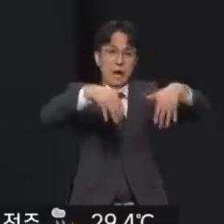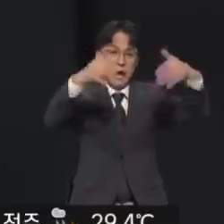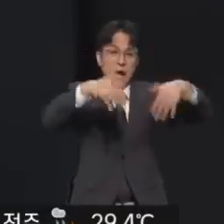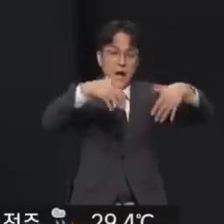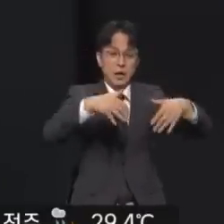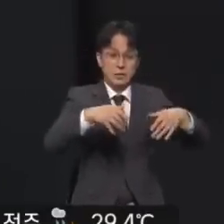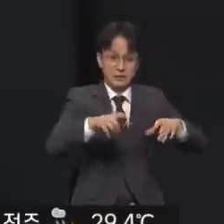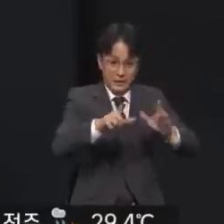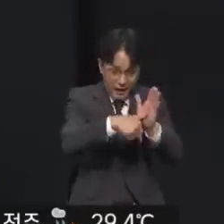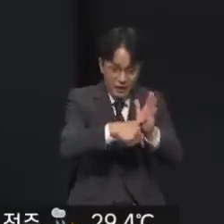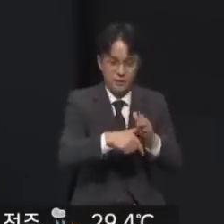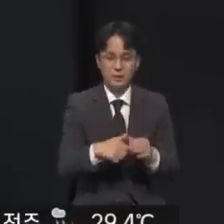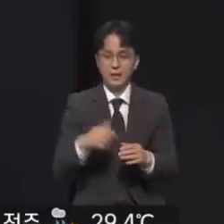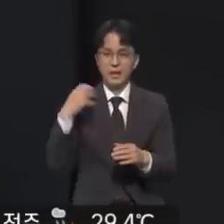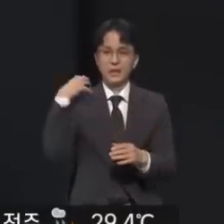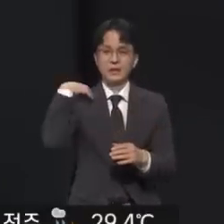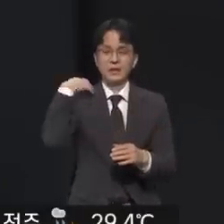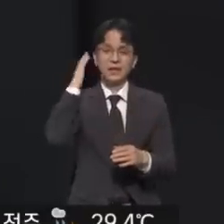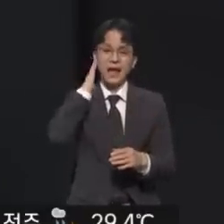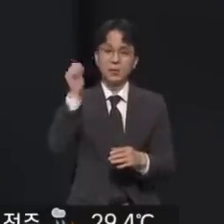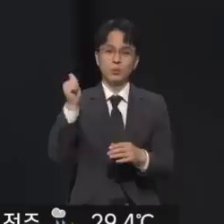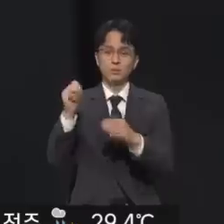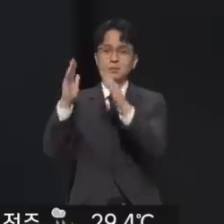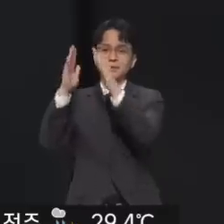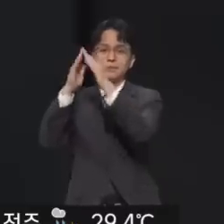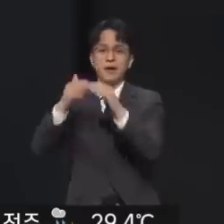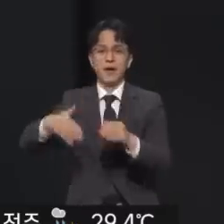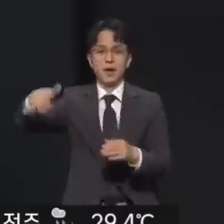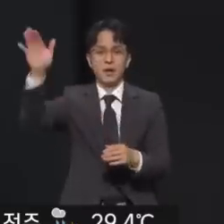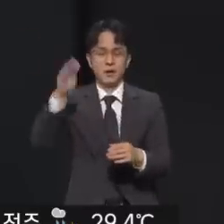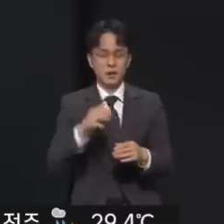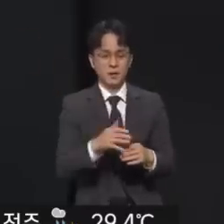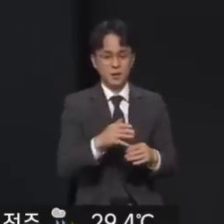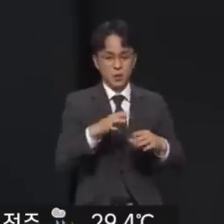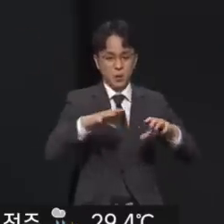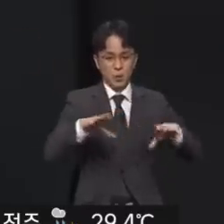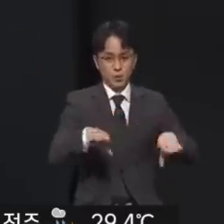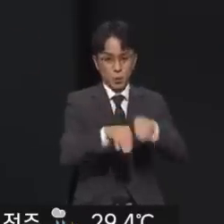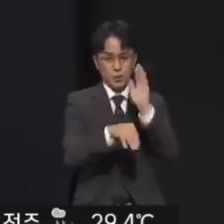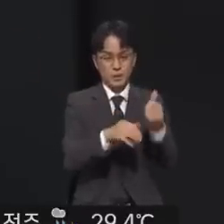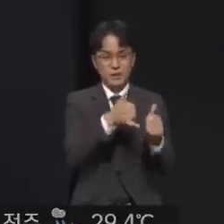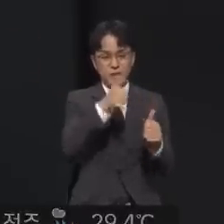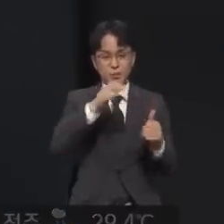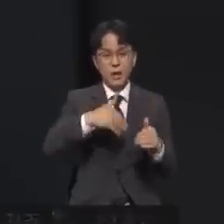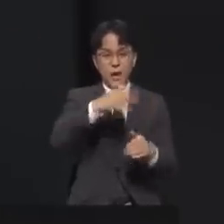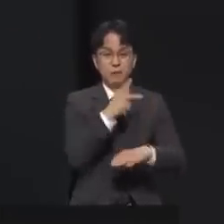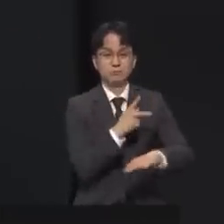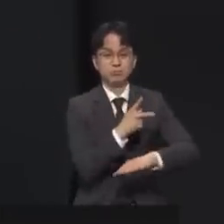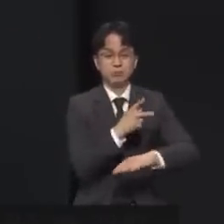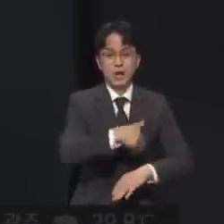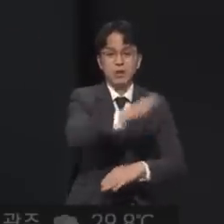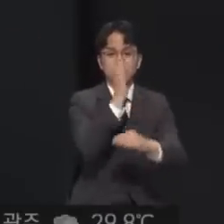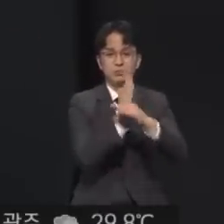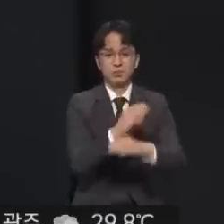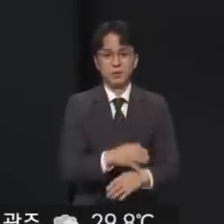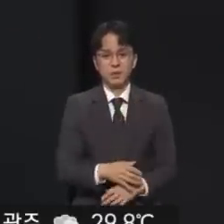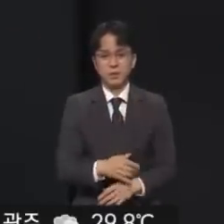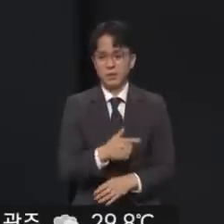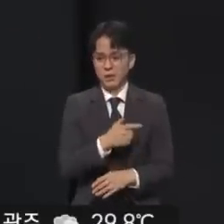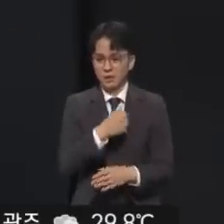시간들에 e 골든타임 이렇게 놓쳐 버린 것이 저는 너무 아쉽습니다 주죠 예